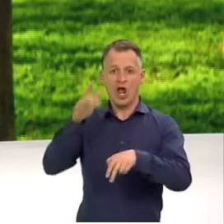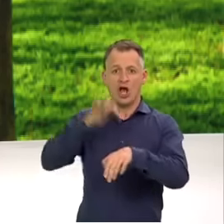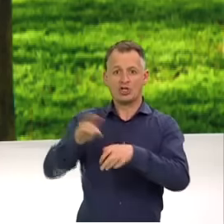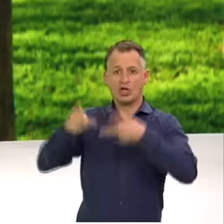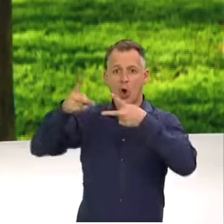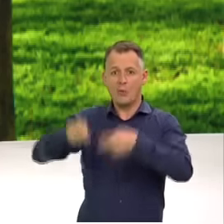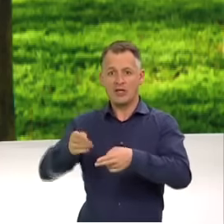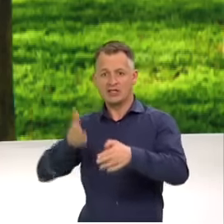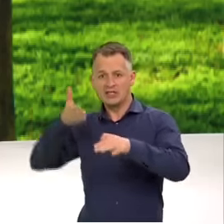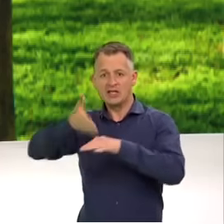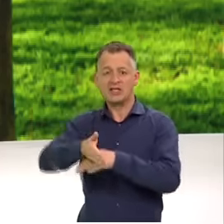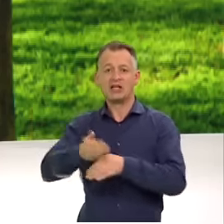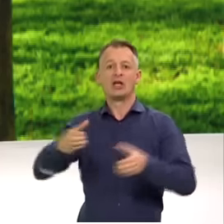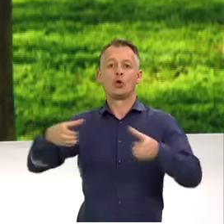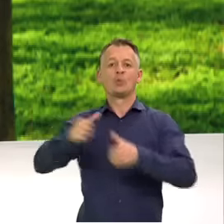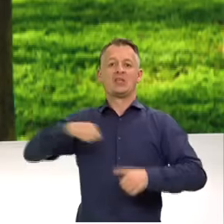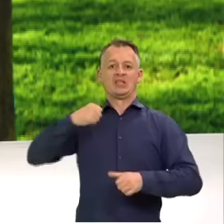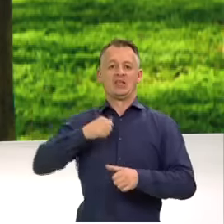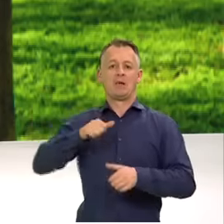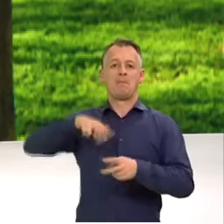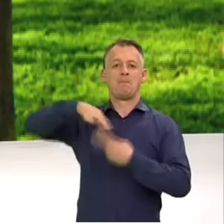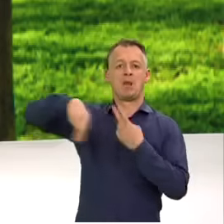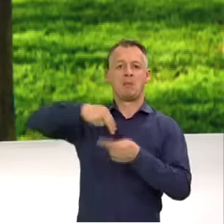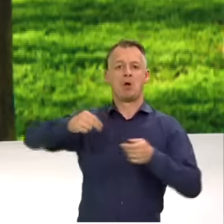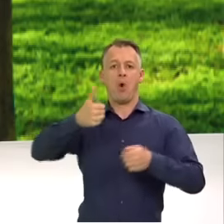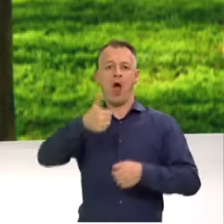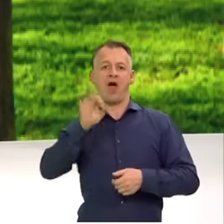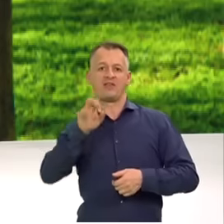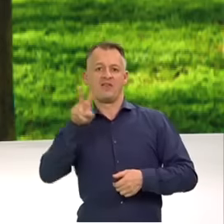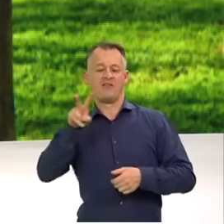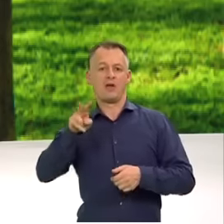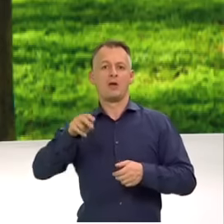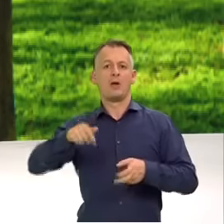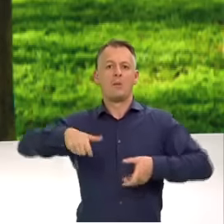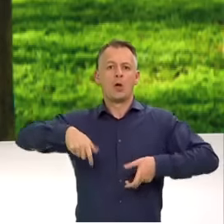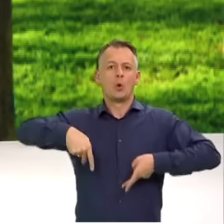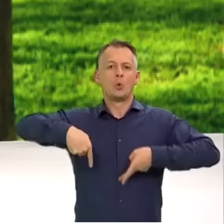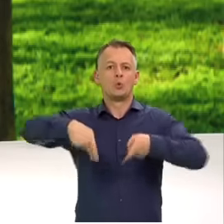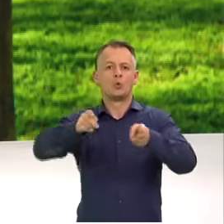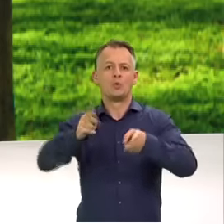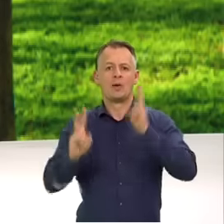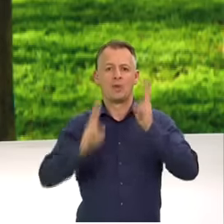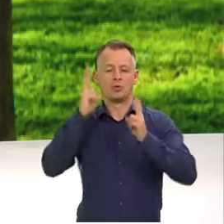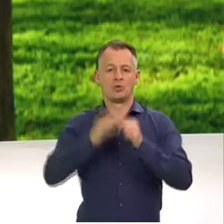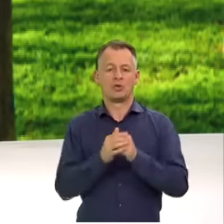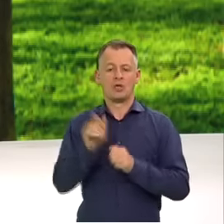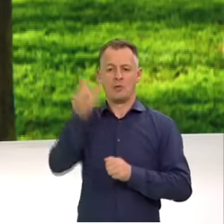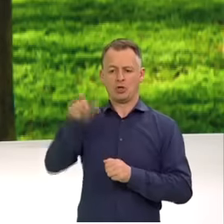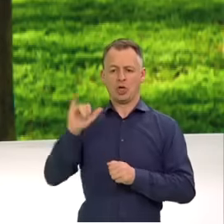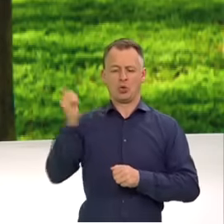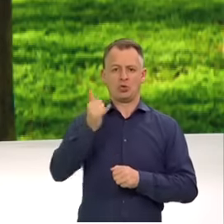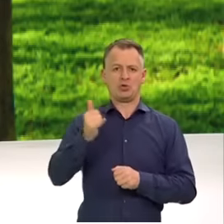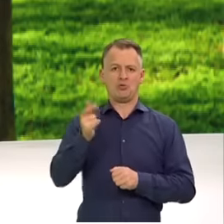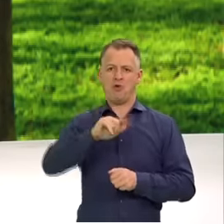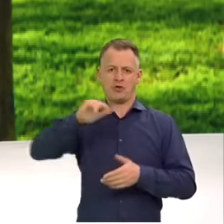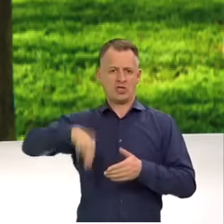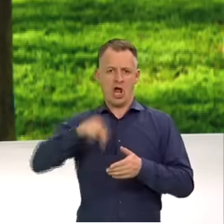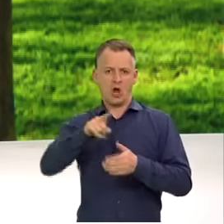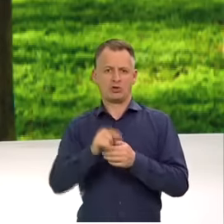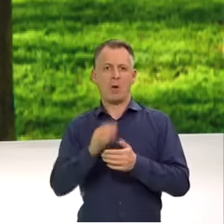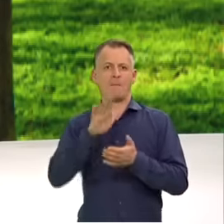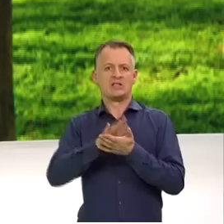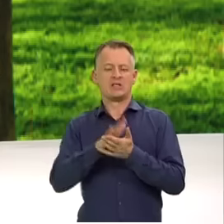unor tineri care se plimbau cu ATV-urile pe un drum forestier. Turiștii nu au fost de acord cu interdicția, s-au dat jos de pe ATV-uri și au păstrat cagulele